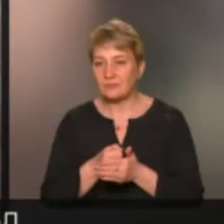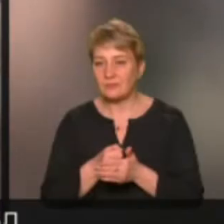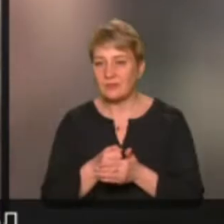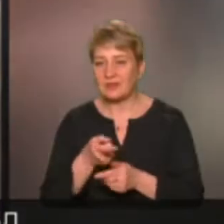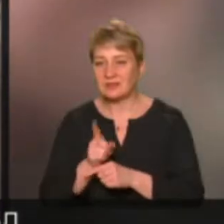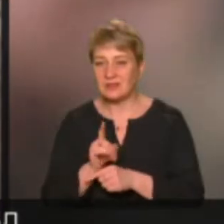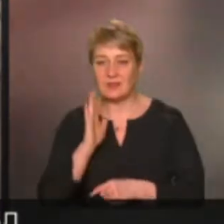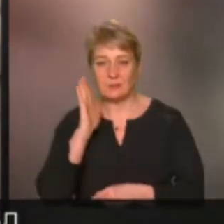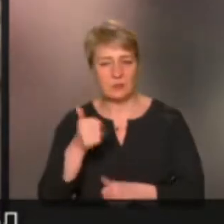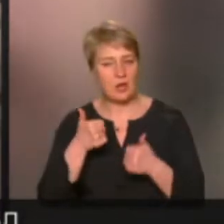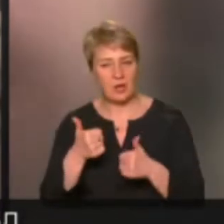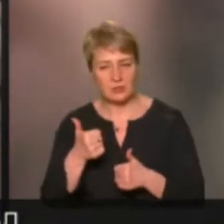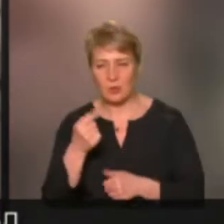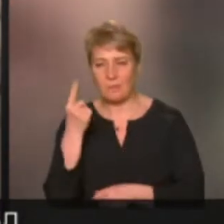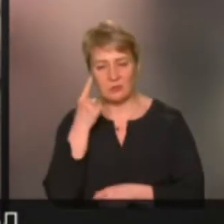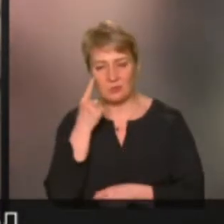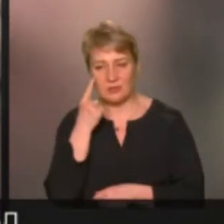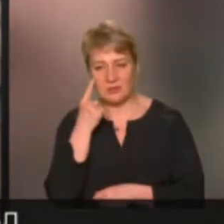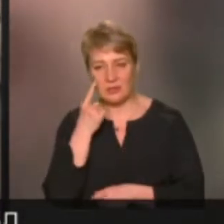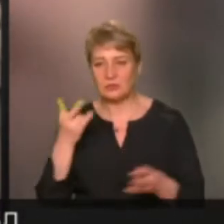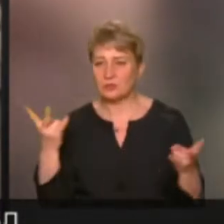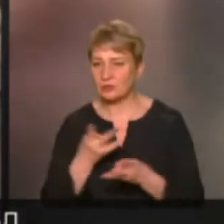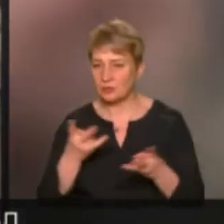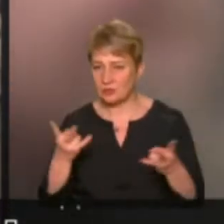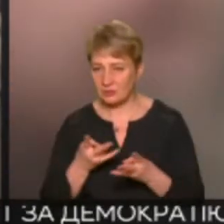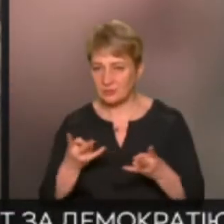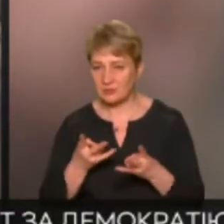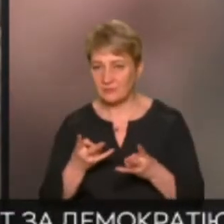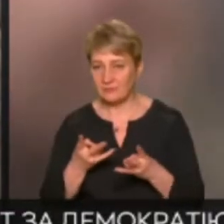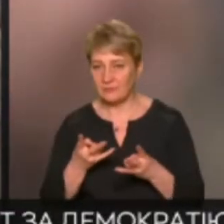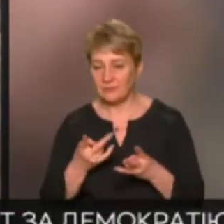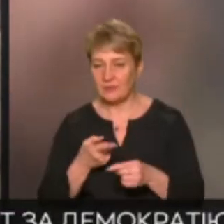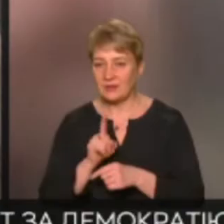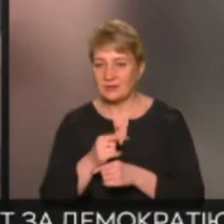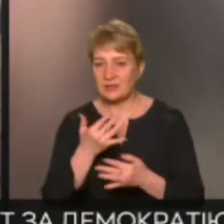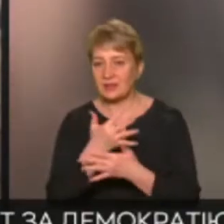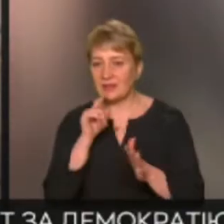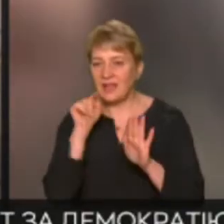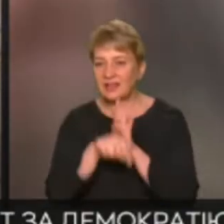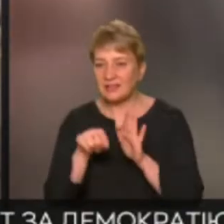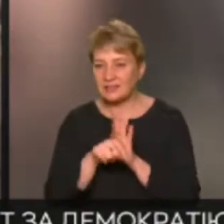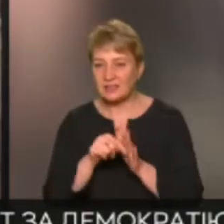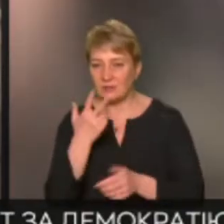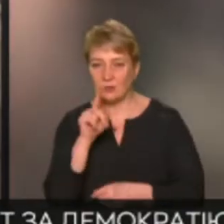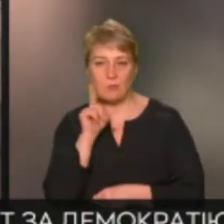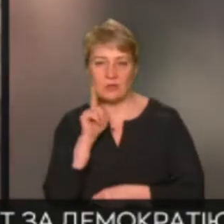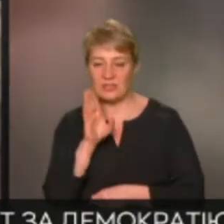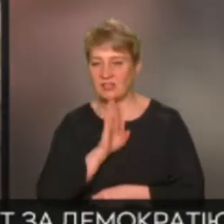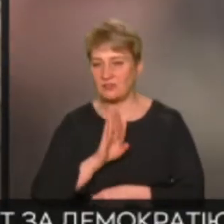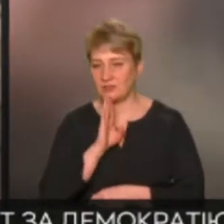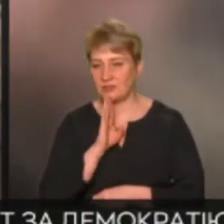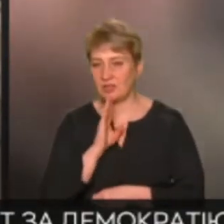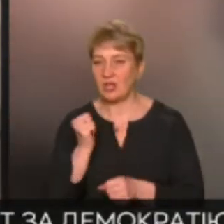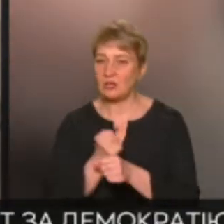Гарно подумайте, чи варто з пивасиком чи без лізти до неповнолітніх дівчат, чи робити якусь іншу